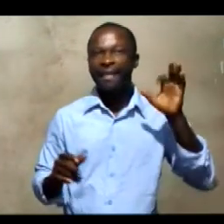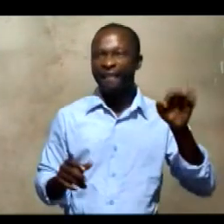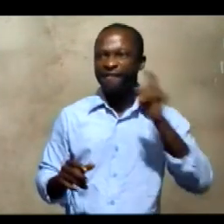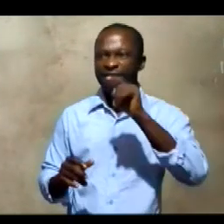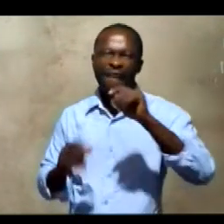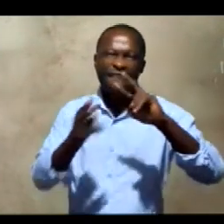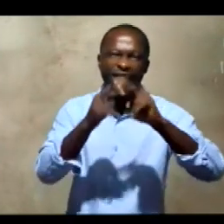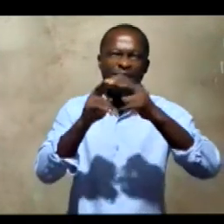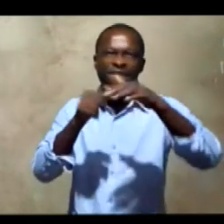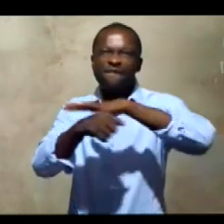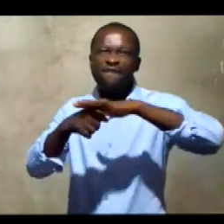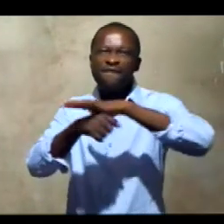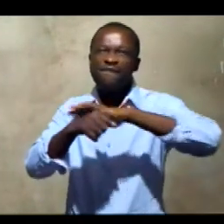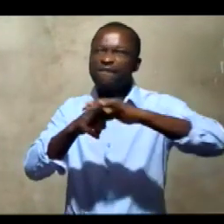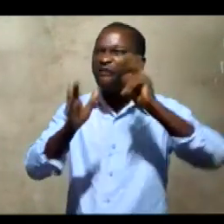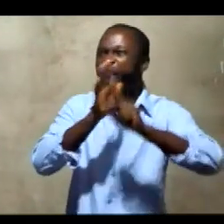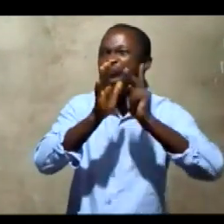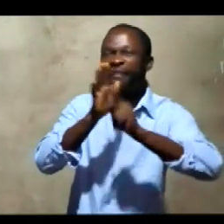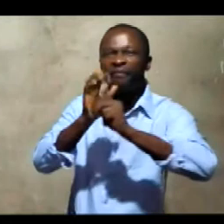civils en 4 semaines. Ange Doménio.